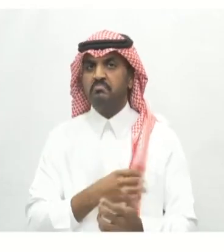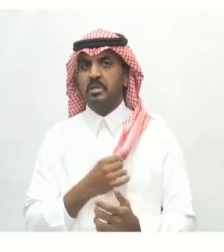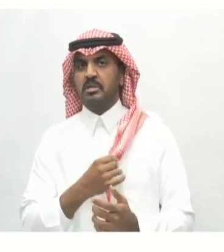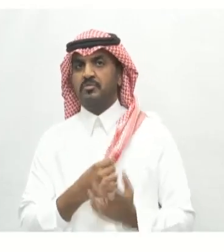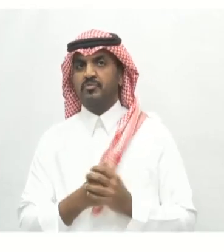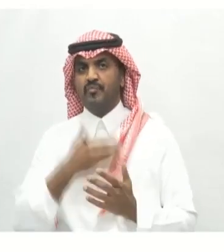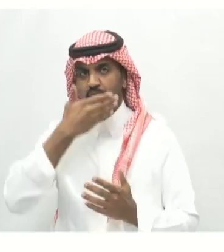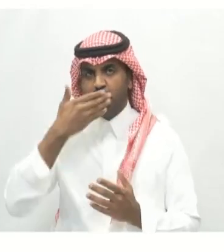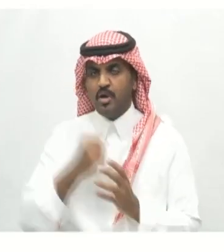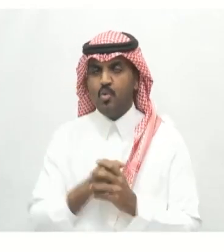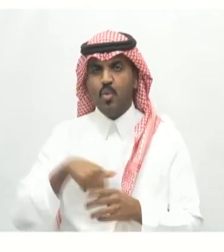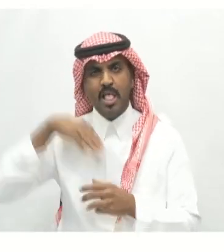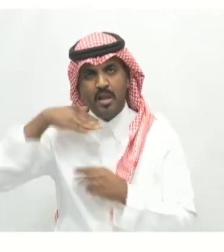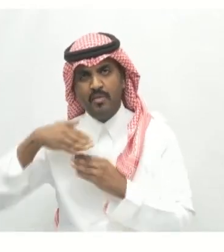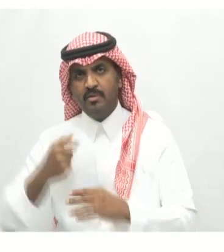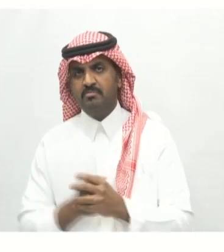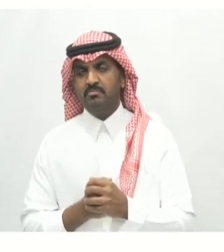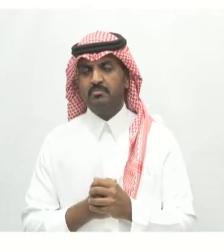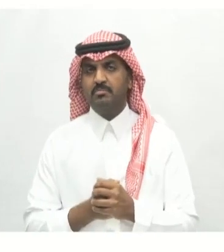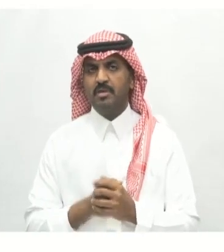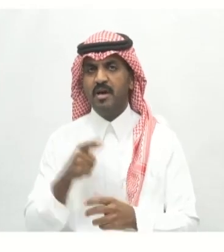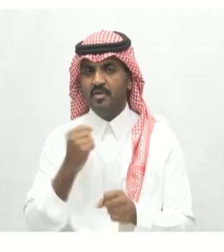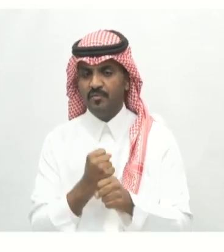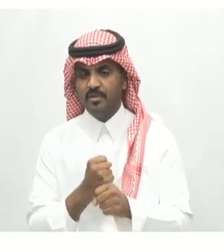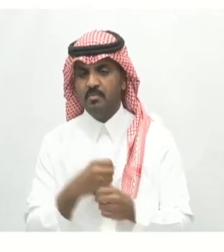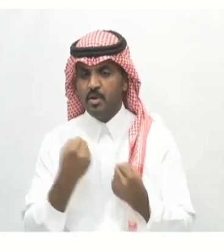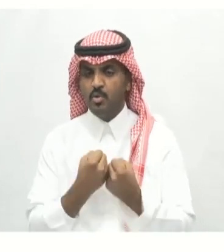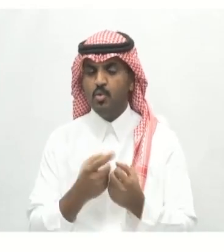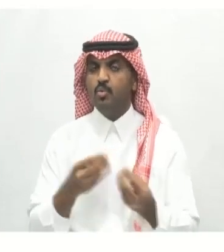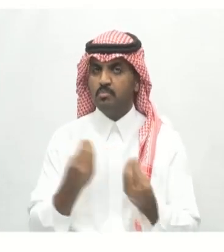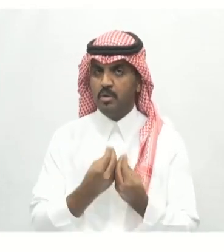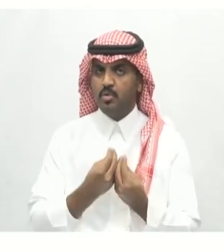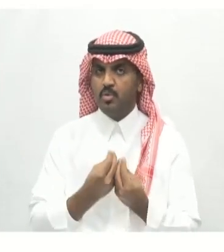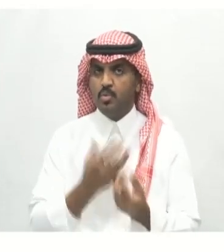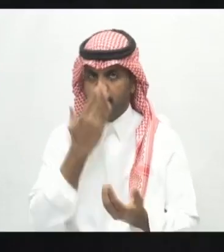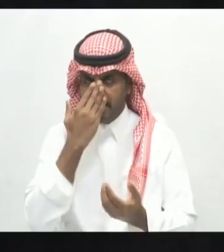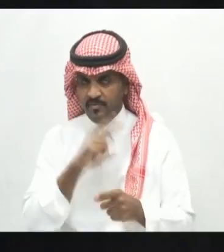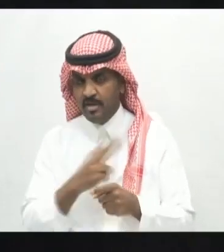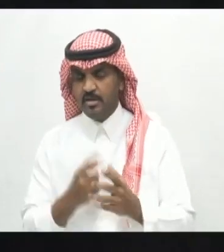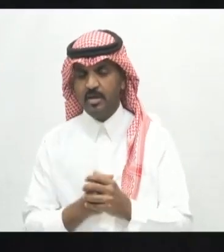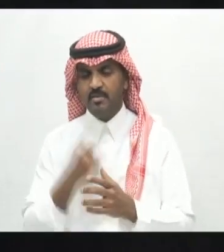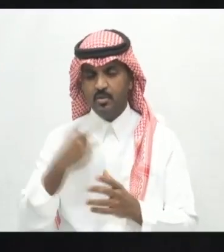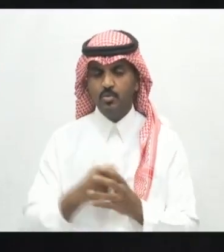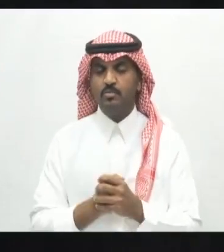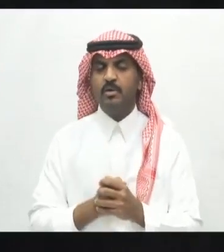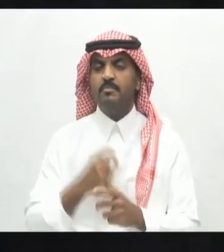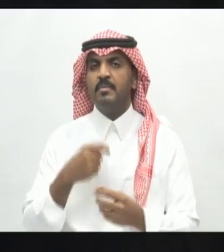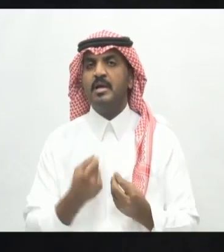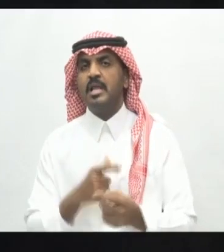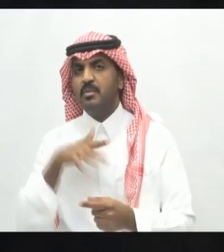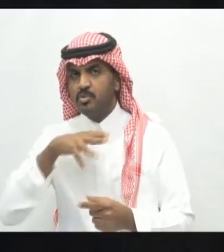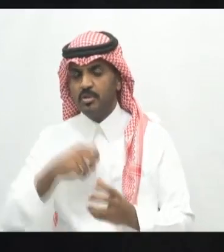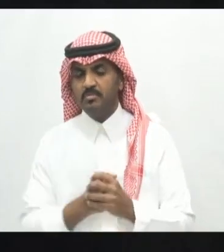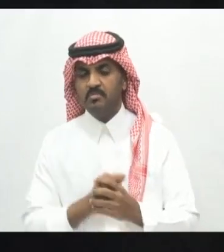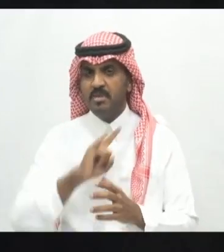يوم عيد الاضحى فهذا الفعل مع انه عباده في غير هذا اليوم الا ان النبي صلى الله عليه